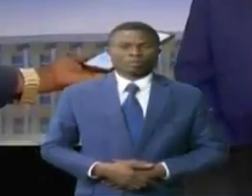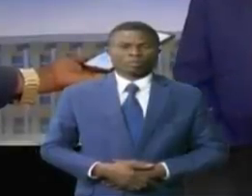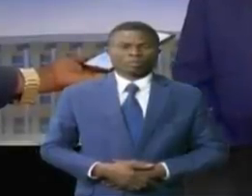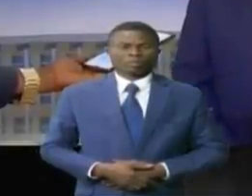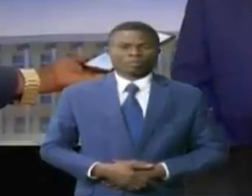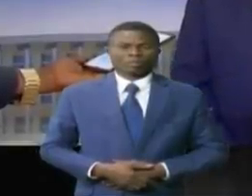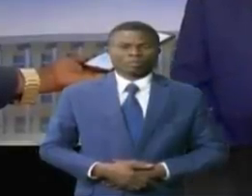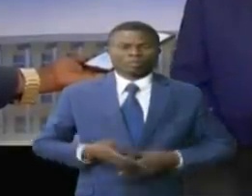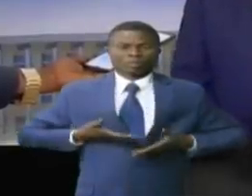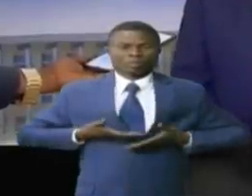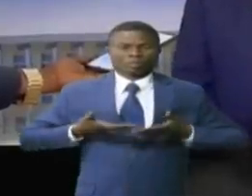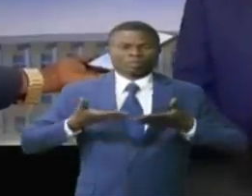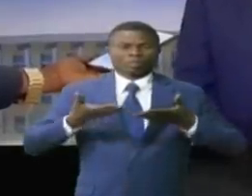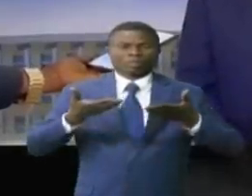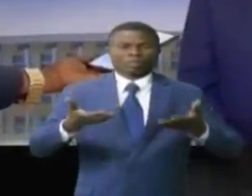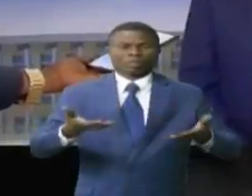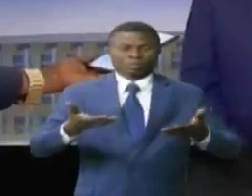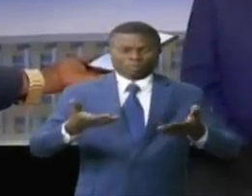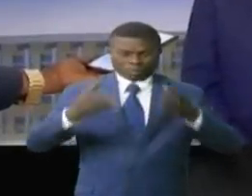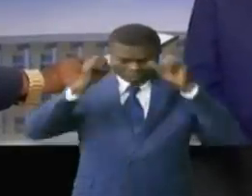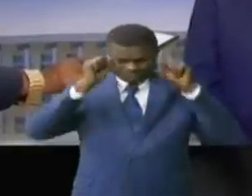le président Tshisekedi,